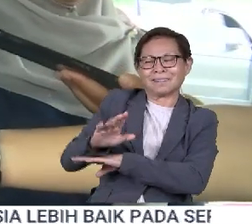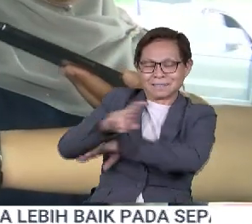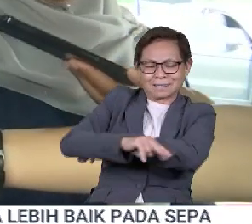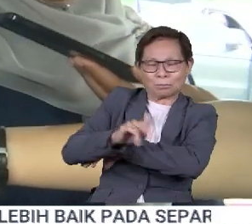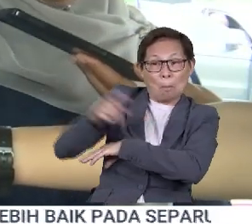sembilan